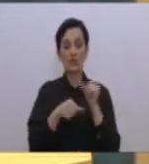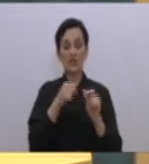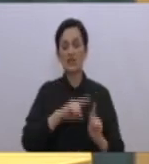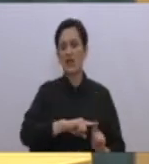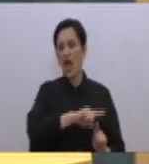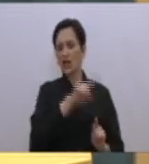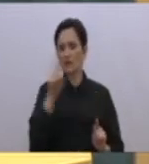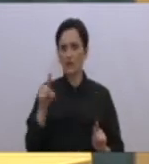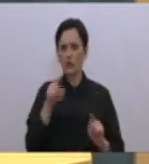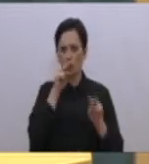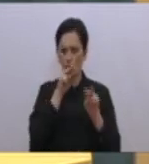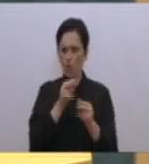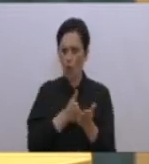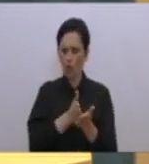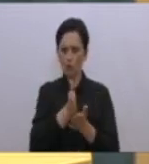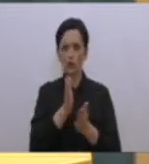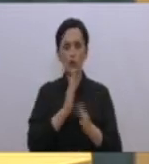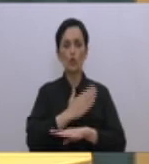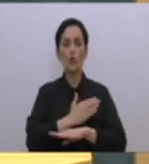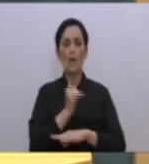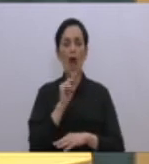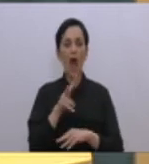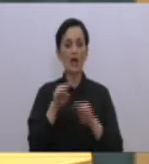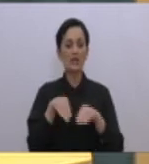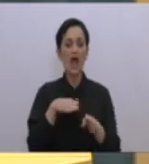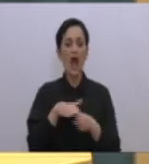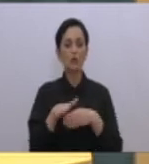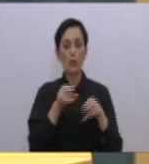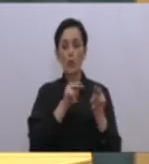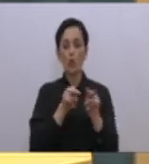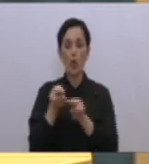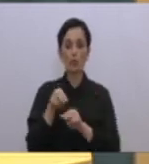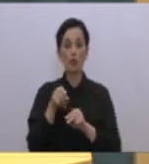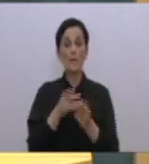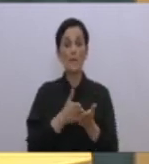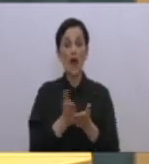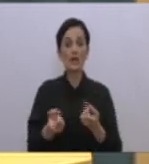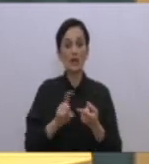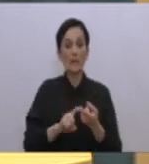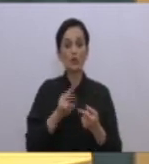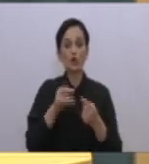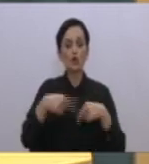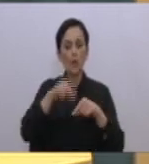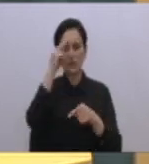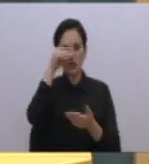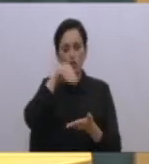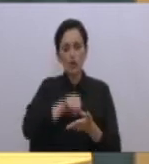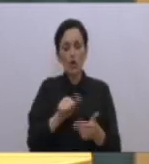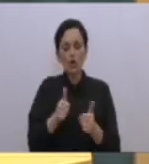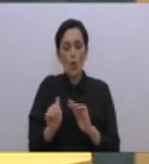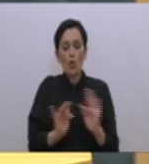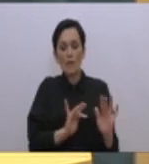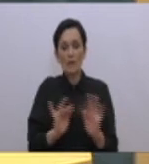განმავლობაში, კონცენტრირებული იქნება ნორმატიული აქტების ახსულების კონტროლზე, რომლის ფარგლებშიც კომიტეტი შეისწავლის, თუ როგორ